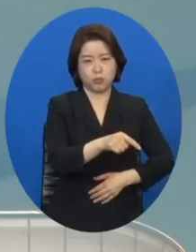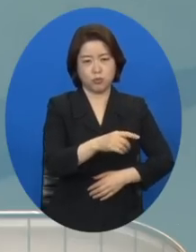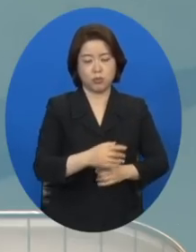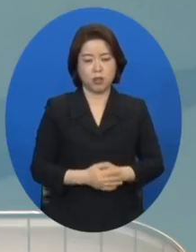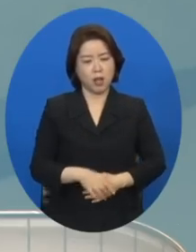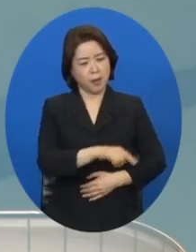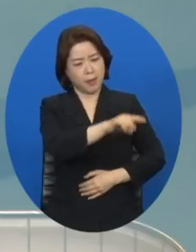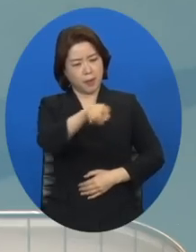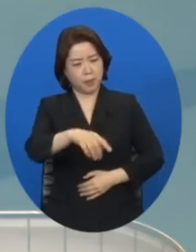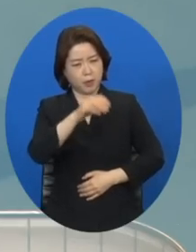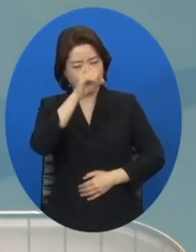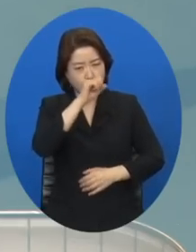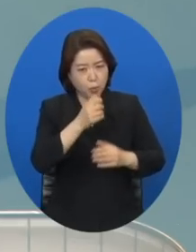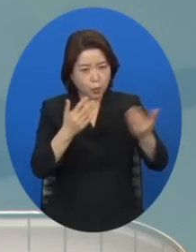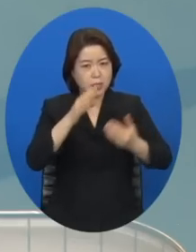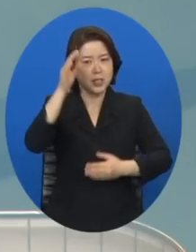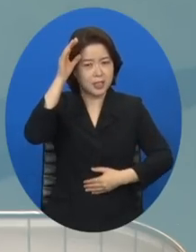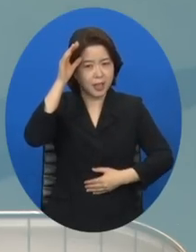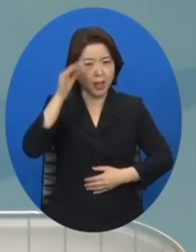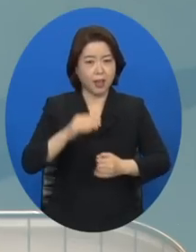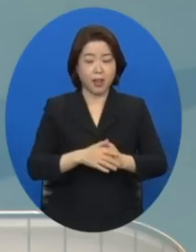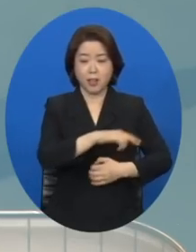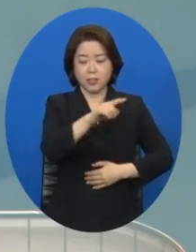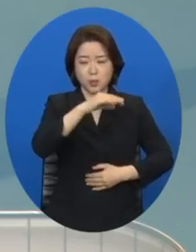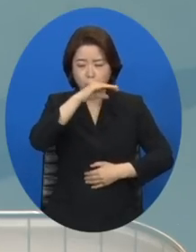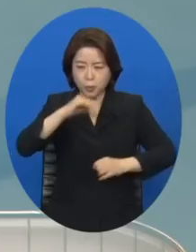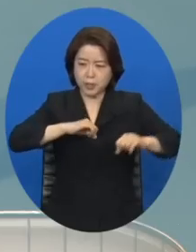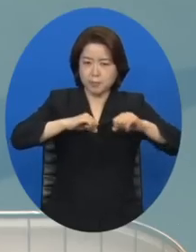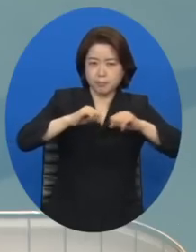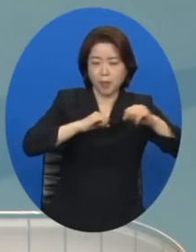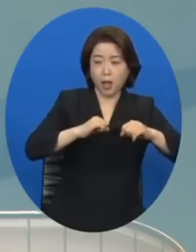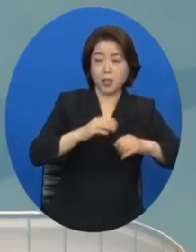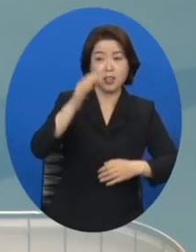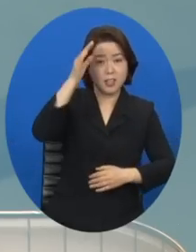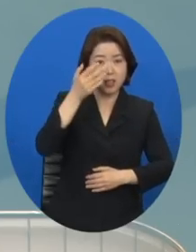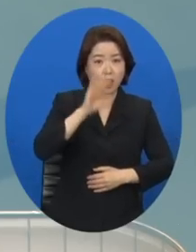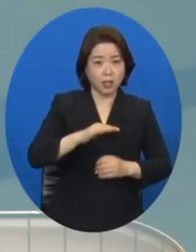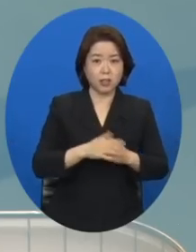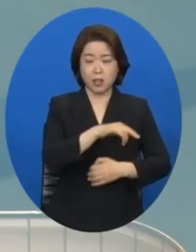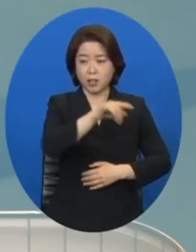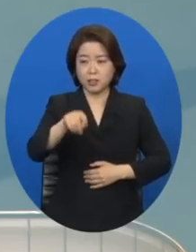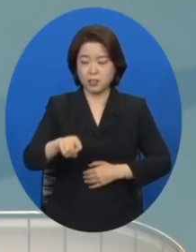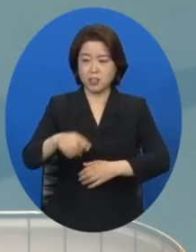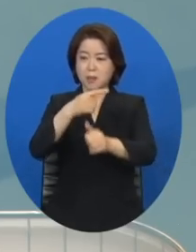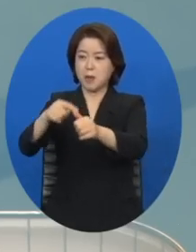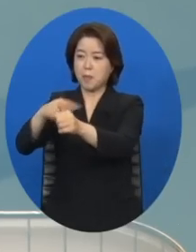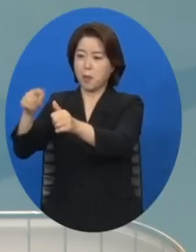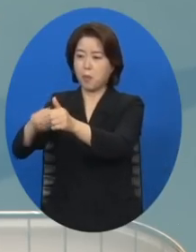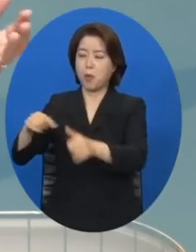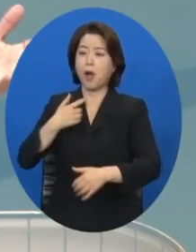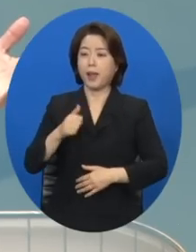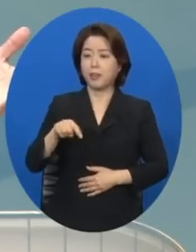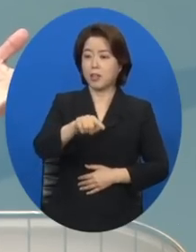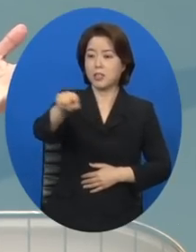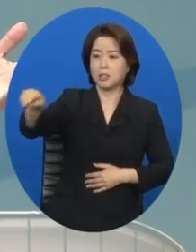사를 뿐이다 주님께서는 그들이 옳은 일하기를 기대하셨는데 들리는 것은 그들에게 희생된 사람들의